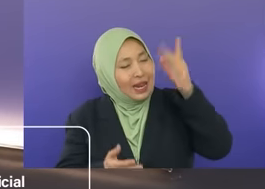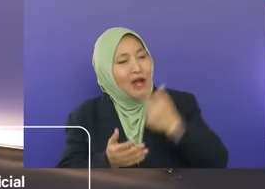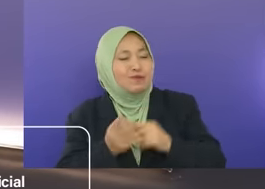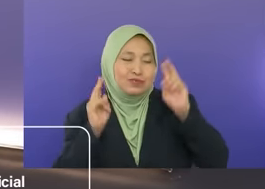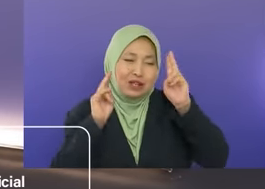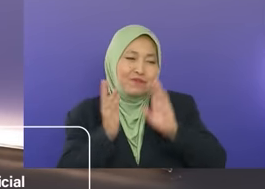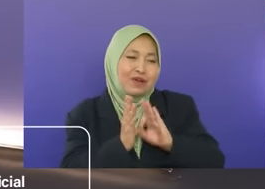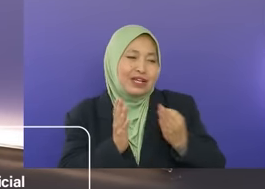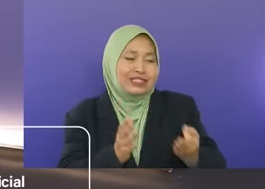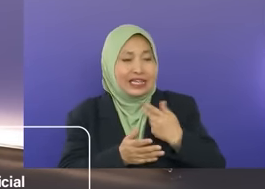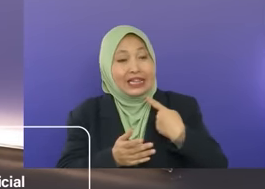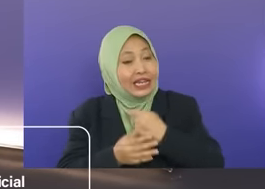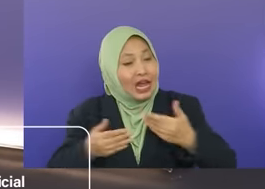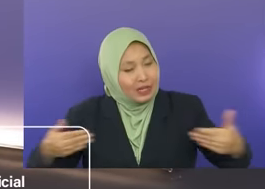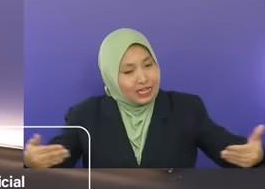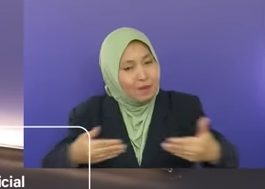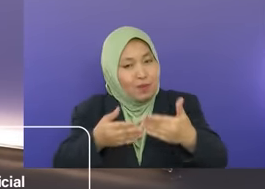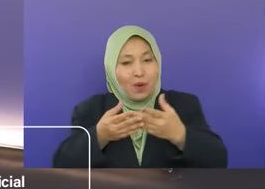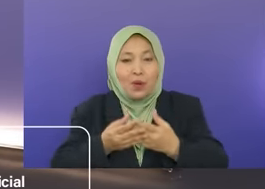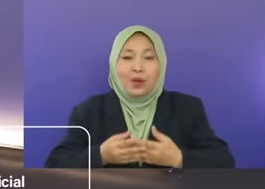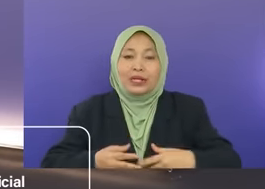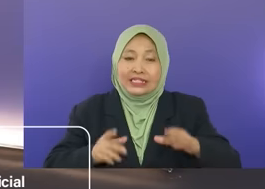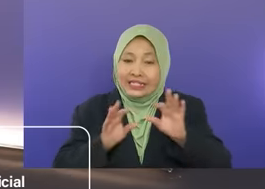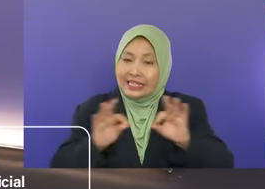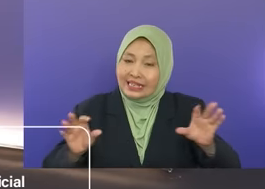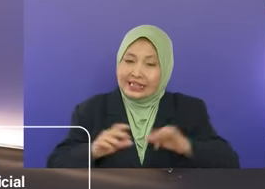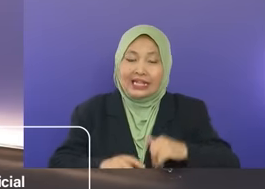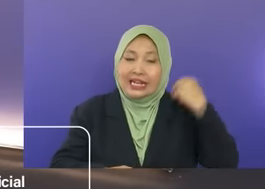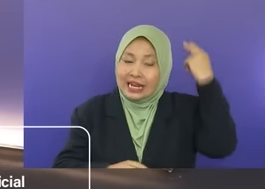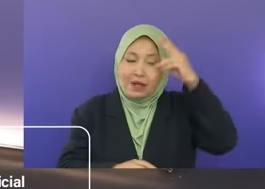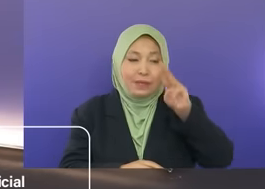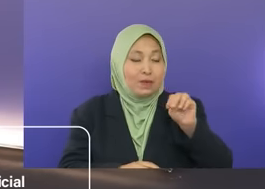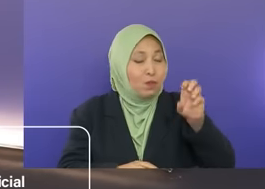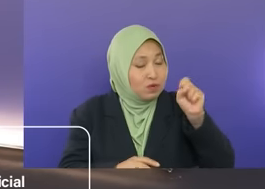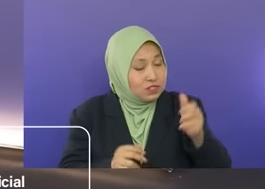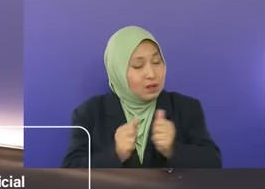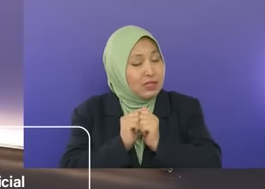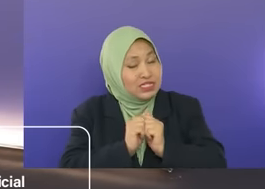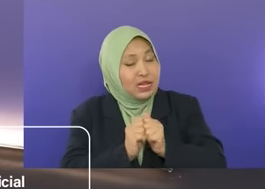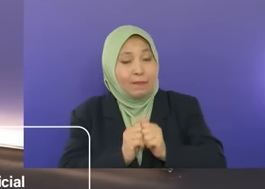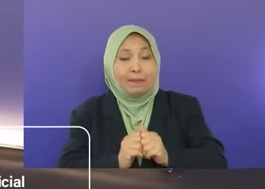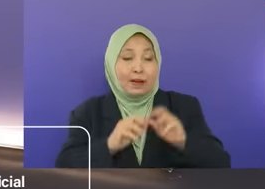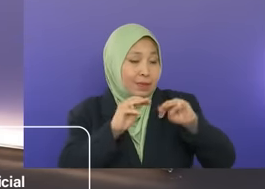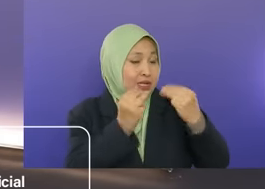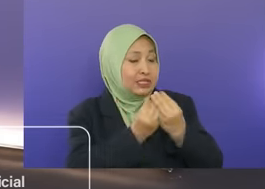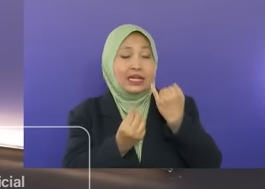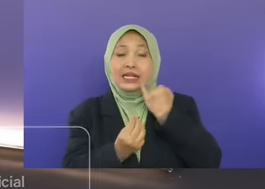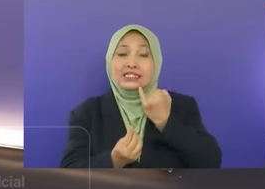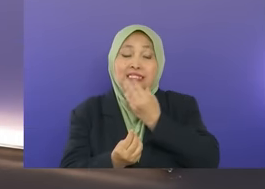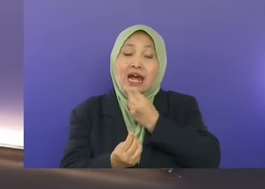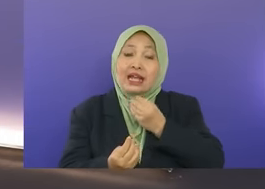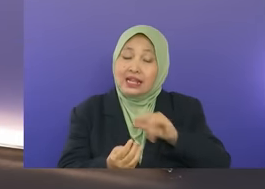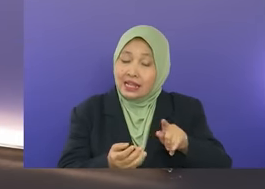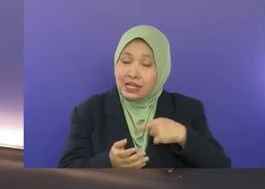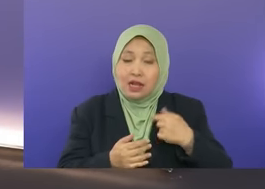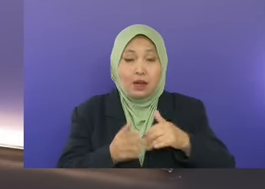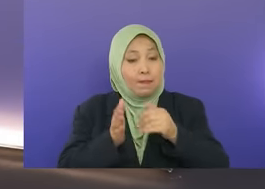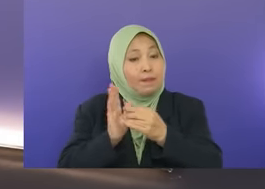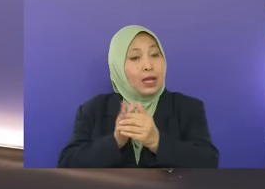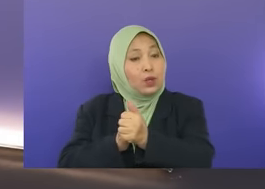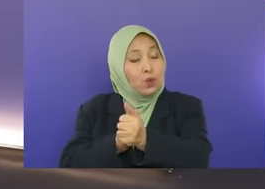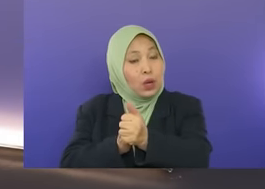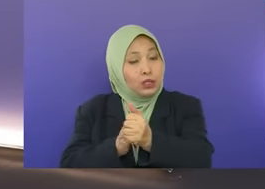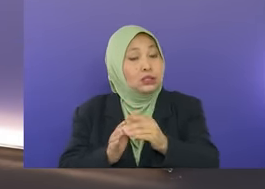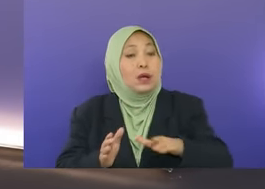meneruskan kisah Nabi Musa bersama dengan Bani Israil dan ini adalah satu panduan ya Kalau